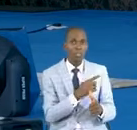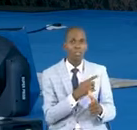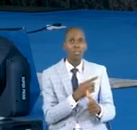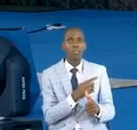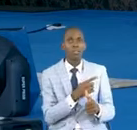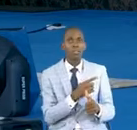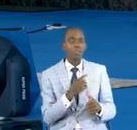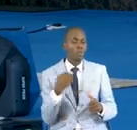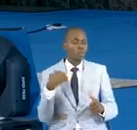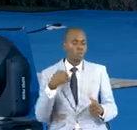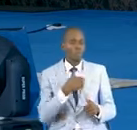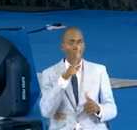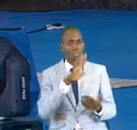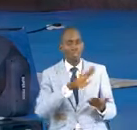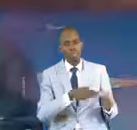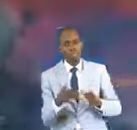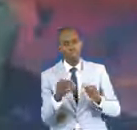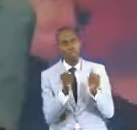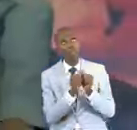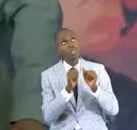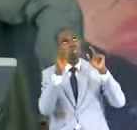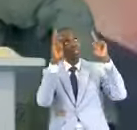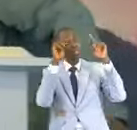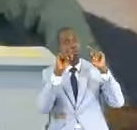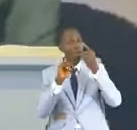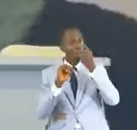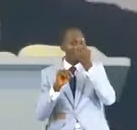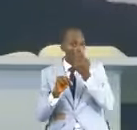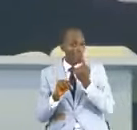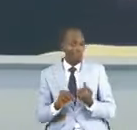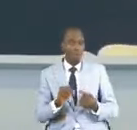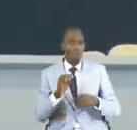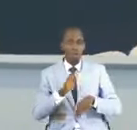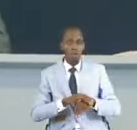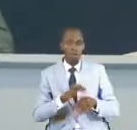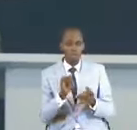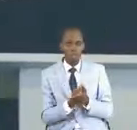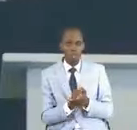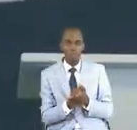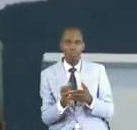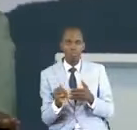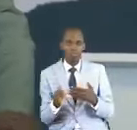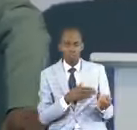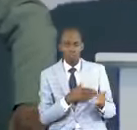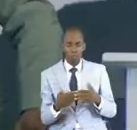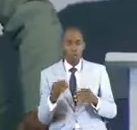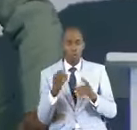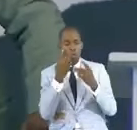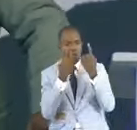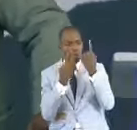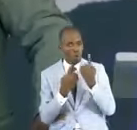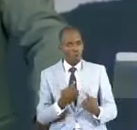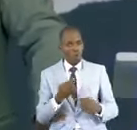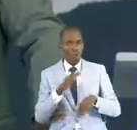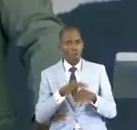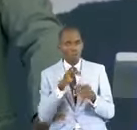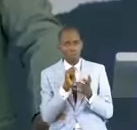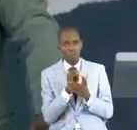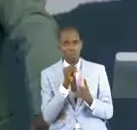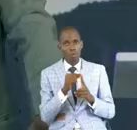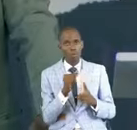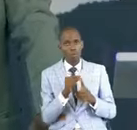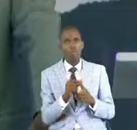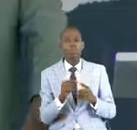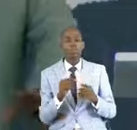nwụkọ, naanị mgbe anyị soro Kraịst nwụkọ ka anyị ga-enwe ike isoro Kraịst dịkọkwa ndụ. Na nke